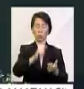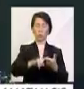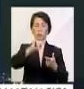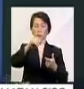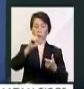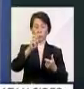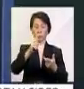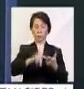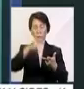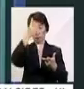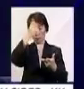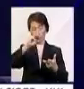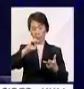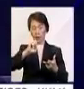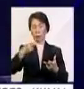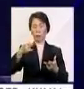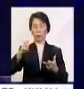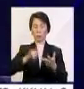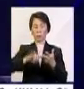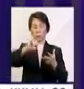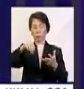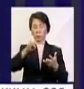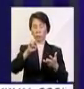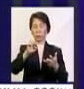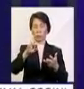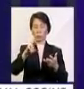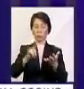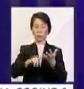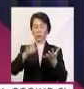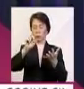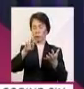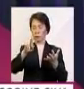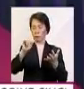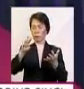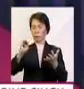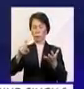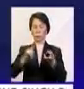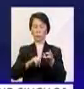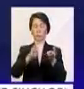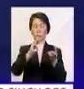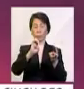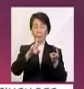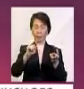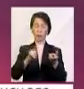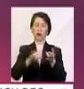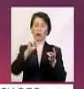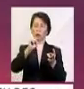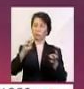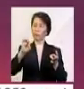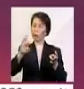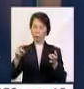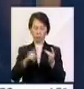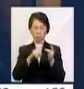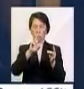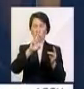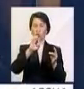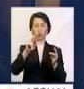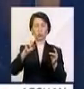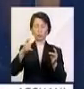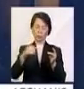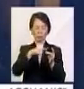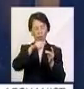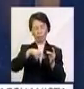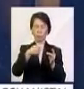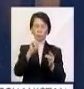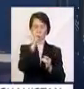Syam, Dato' A. Rahman Hassan, Dato' Jeffrey Din, Dato' R. Ramli, Mara Bacok, S. Mariam dan A. Rozaini. Kesemua